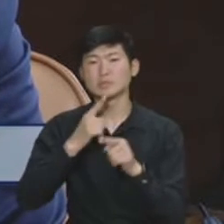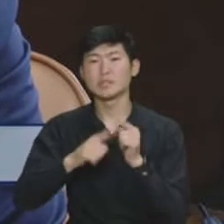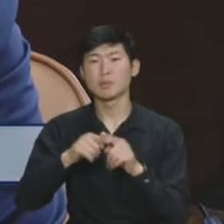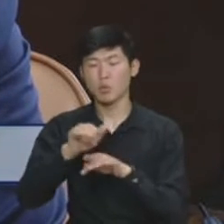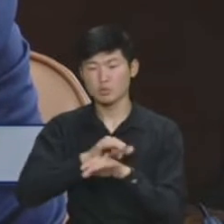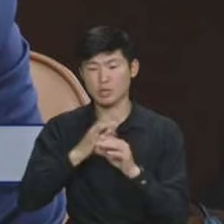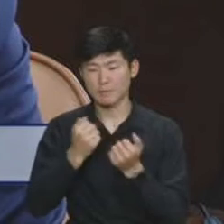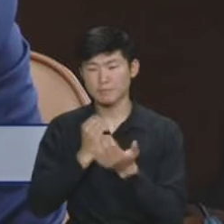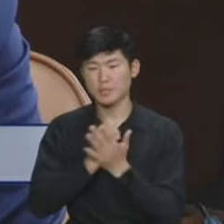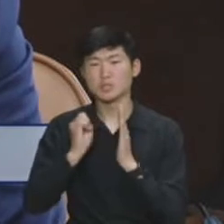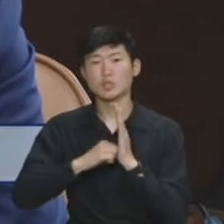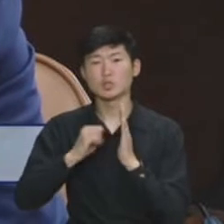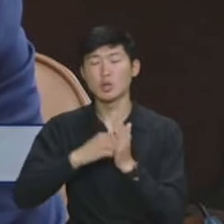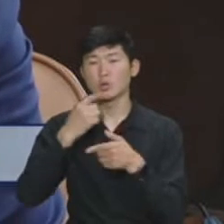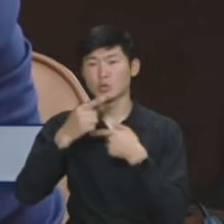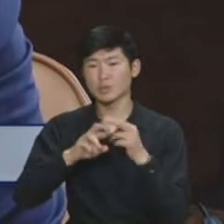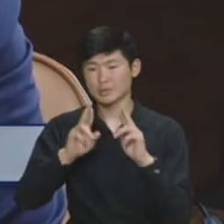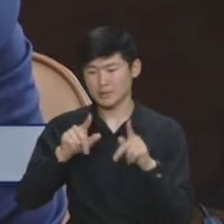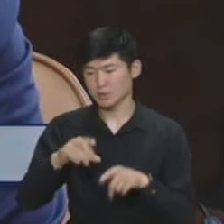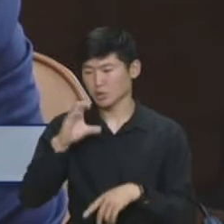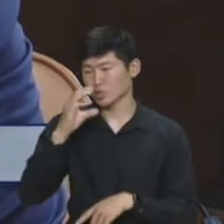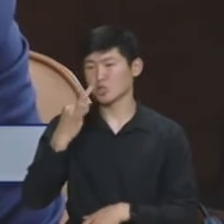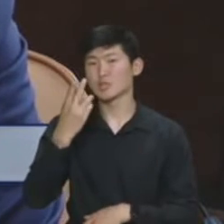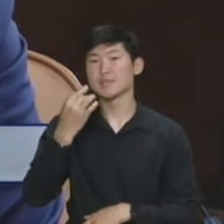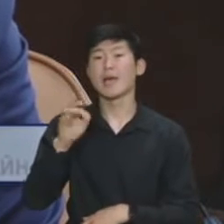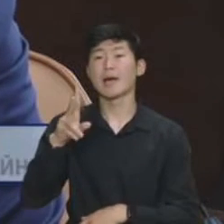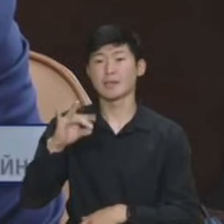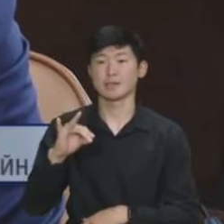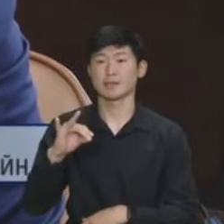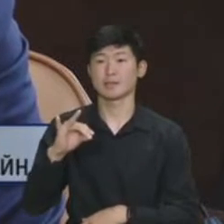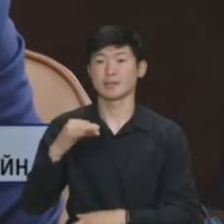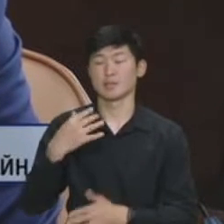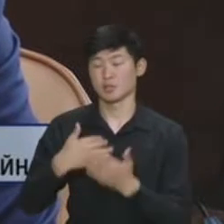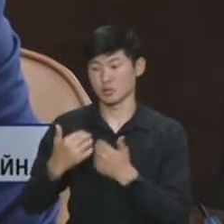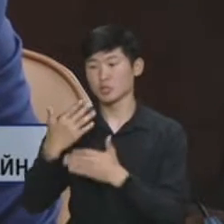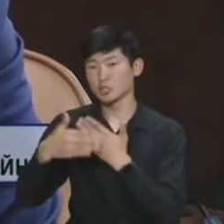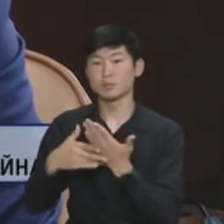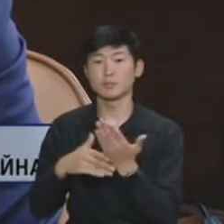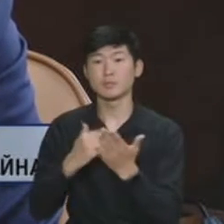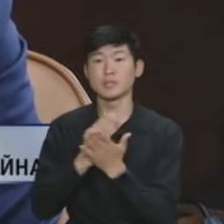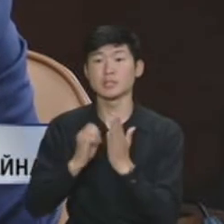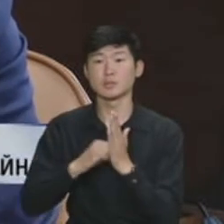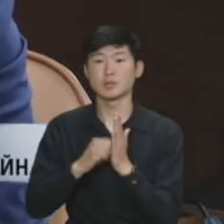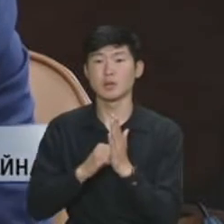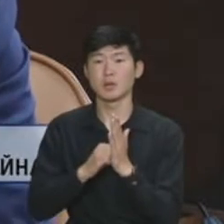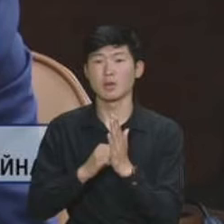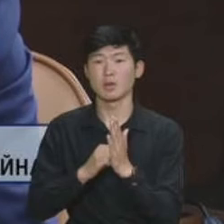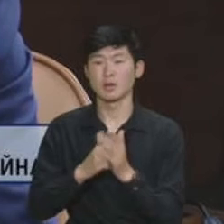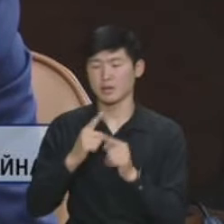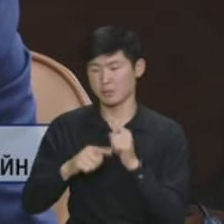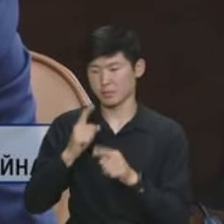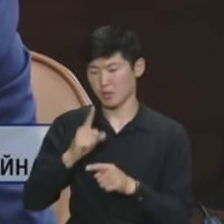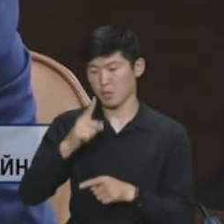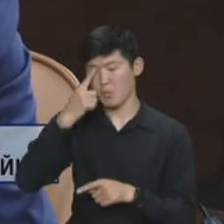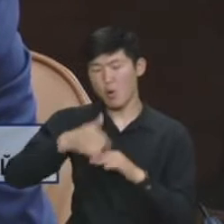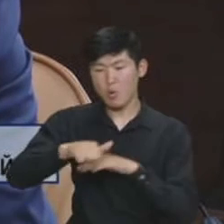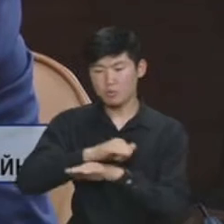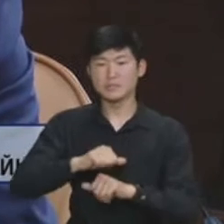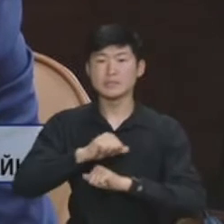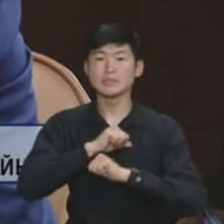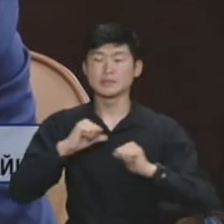ямар улс орн болох хэвээр эрүүл мэндийн салбар та гэдэг нь бол яг л энэ социал демократ үзэл бодол дотор явах хэвээр. Тийм юу гэвэл ямар нэгэн Монгол улсын